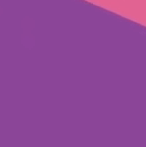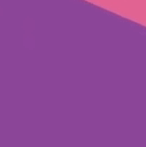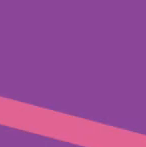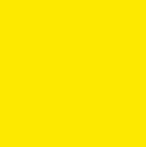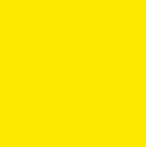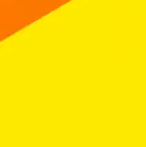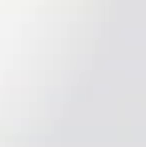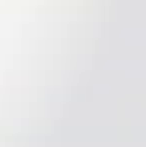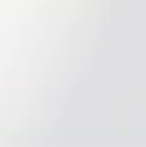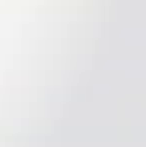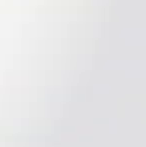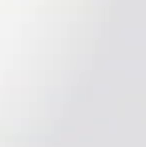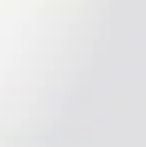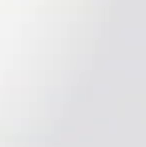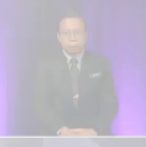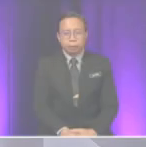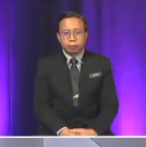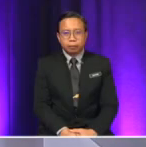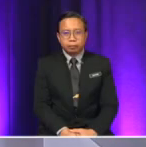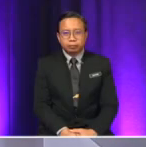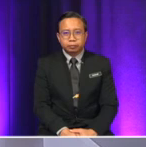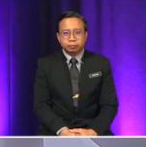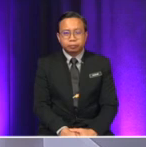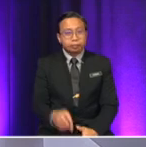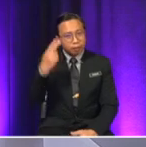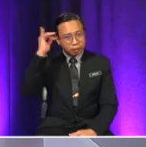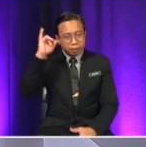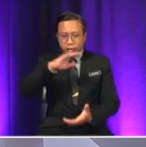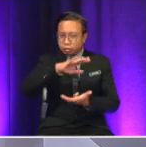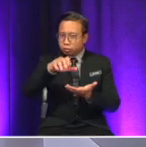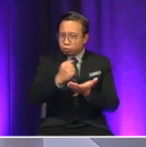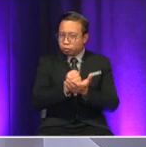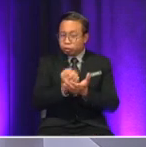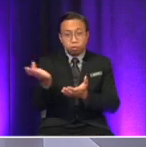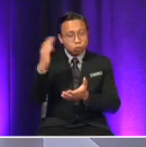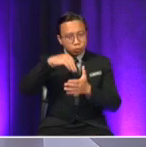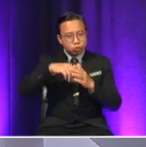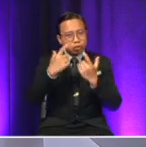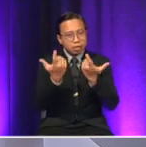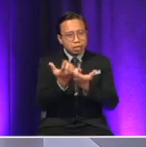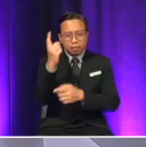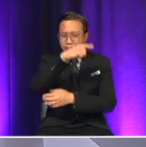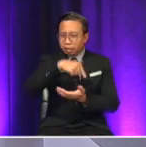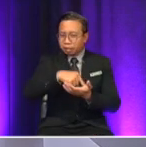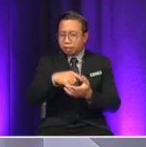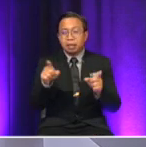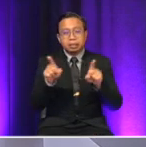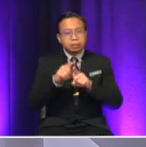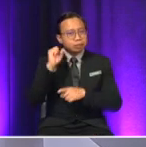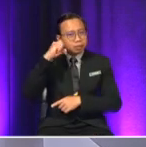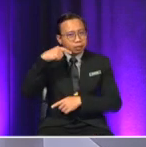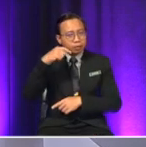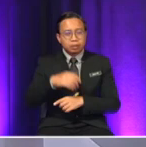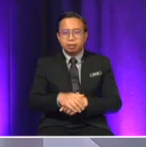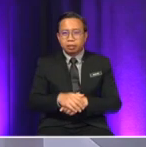Didik TV KPM. Hai semua, jom masuk ke kelas hari ini bersama saya Syafiqah